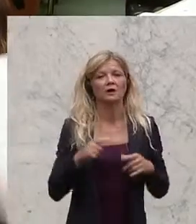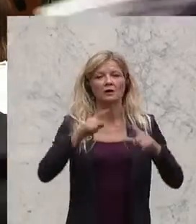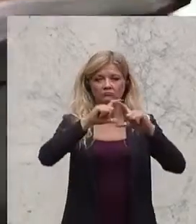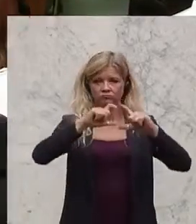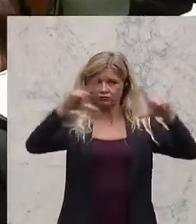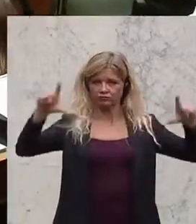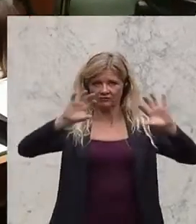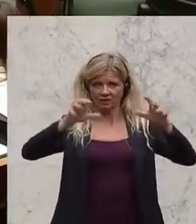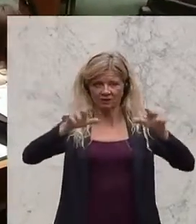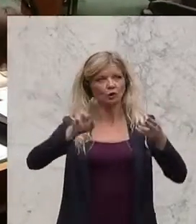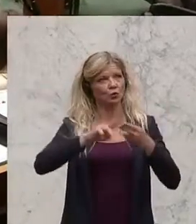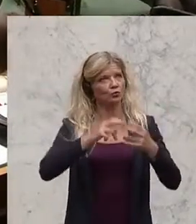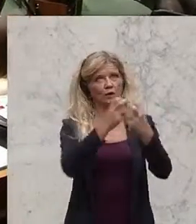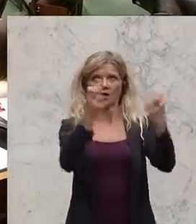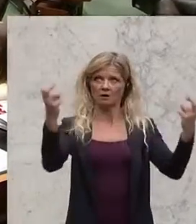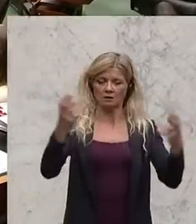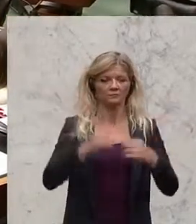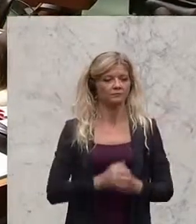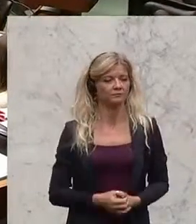den negativen Bericht aus dem